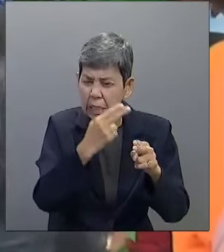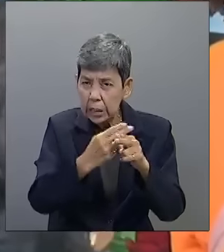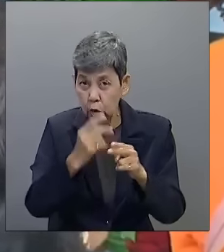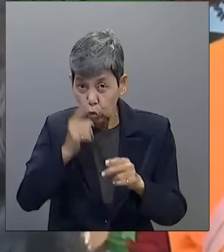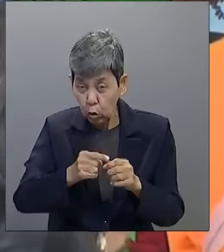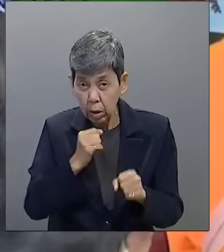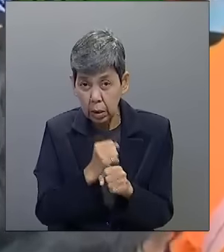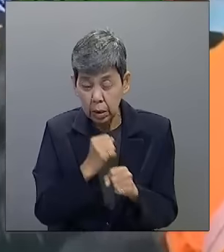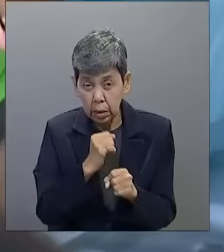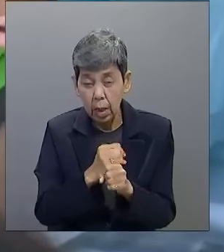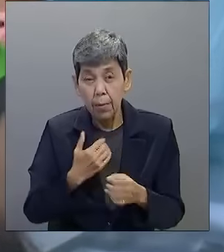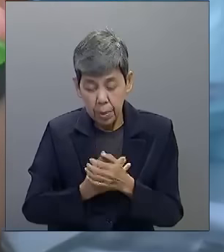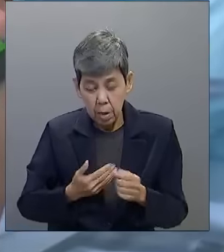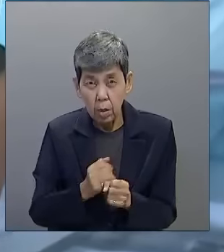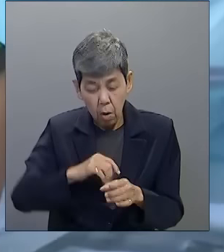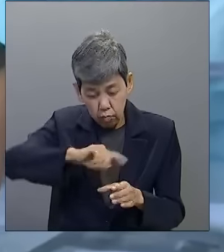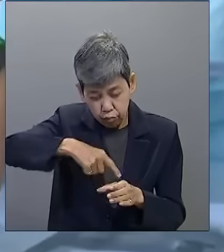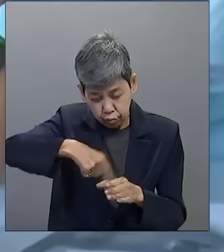ไปตรวจ RT-PCR ใช่ไหมคะ